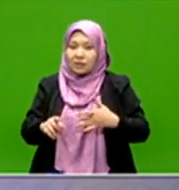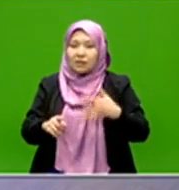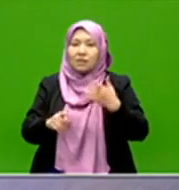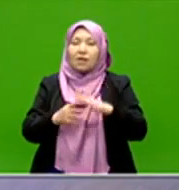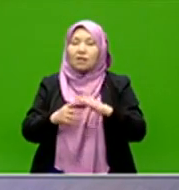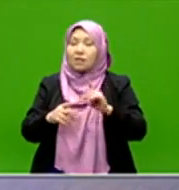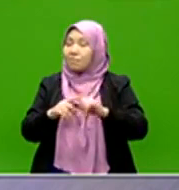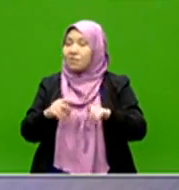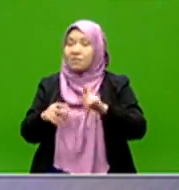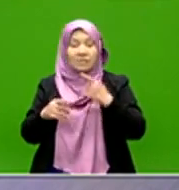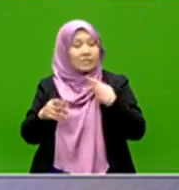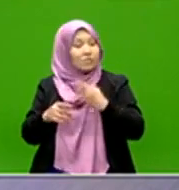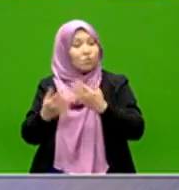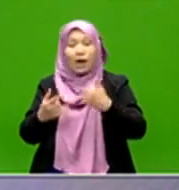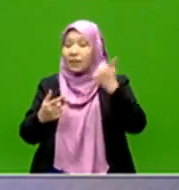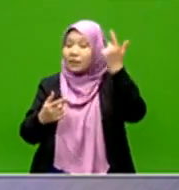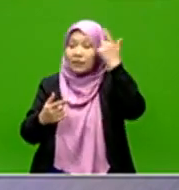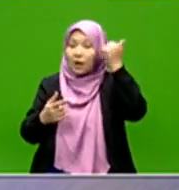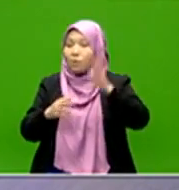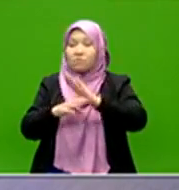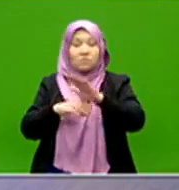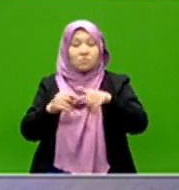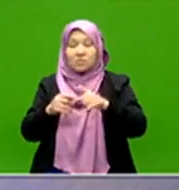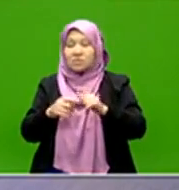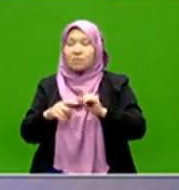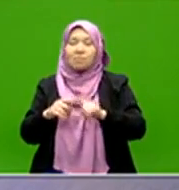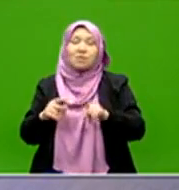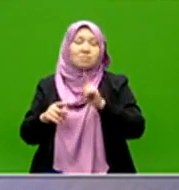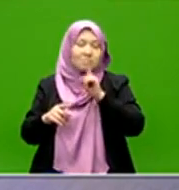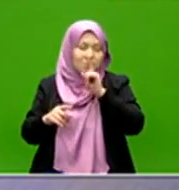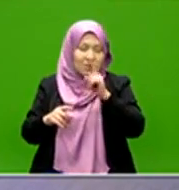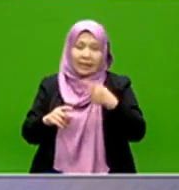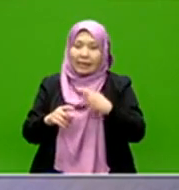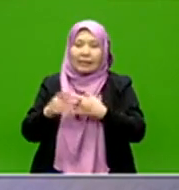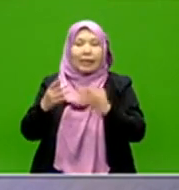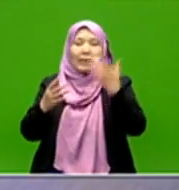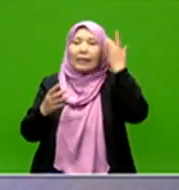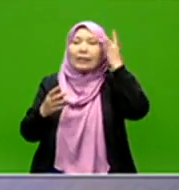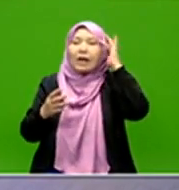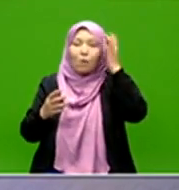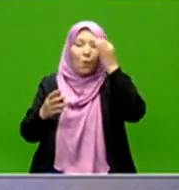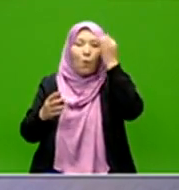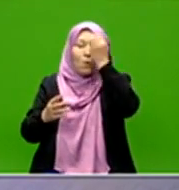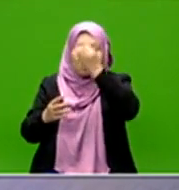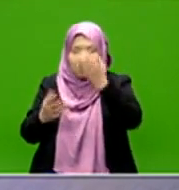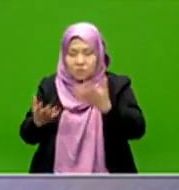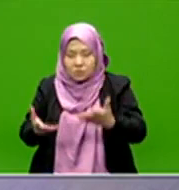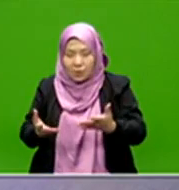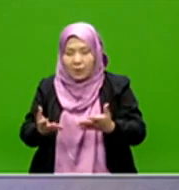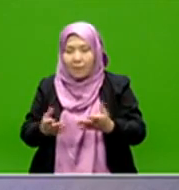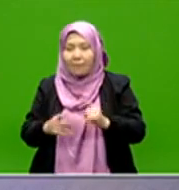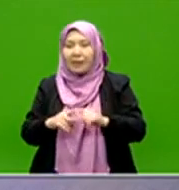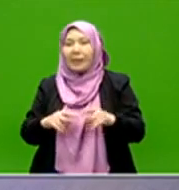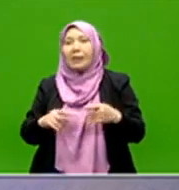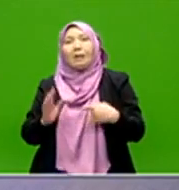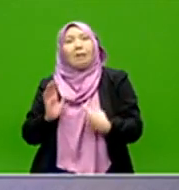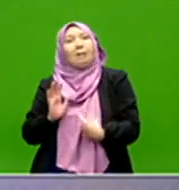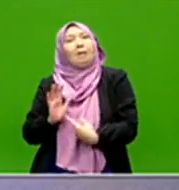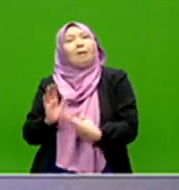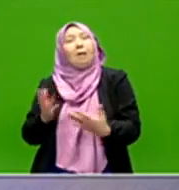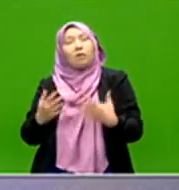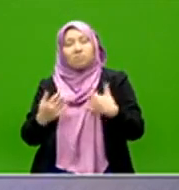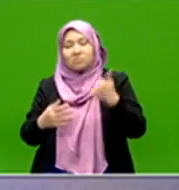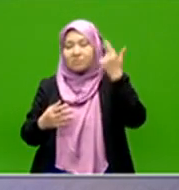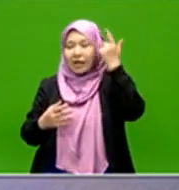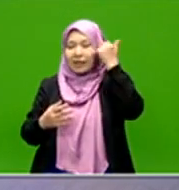Padahal tak tahu. Ambil gambar apa semua. Bukan tak boleh. Tapi kalau alangkah baiknya jika ada syarat dengan pengajaran.